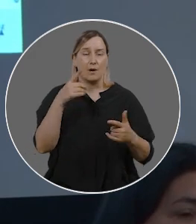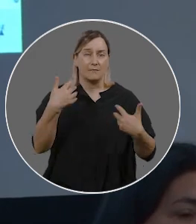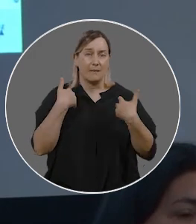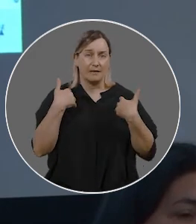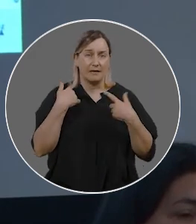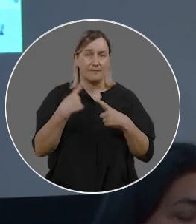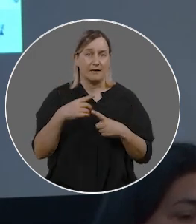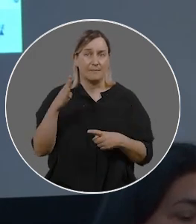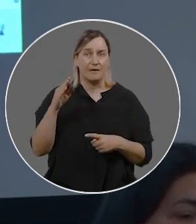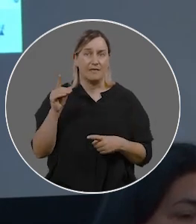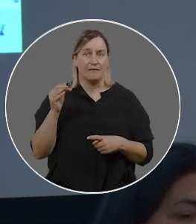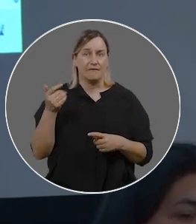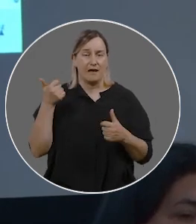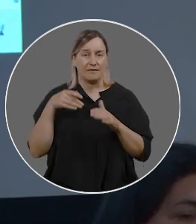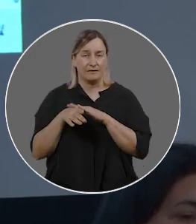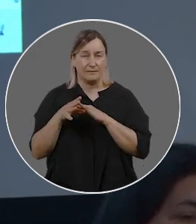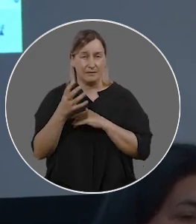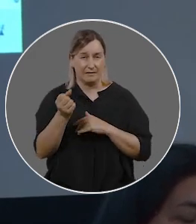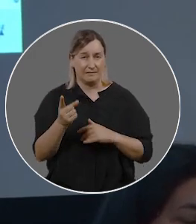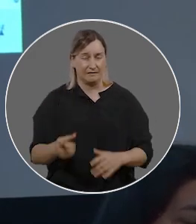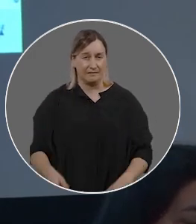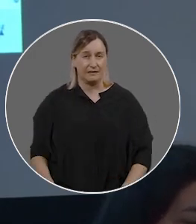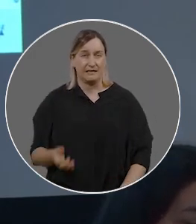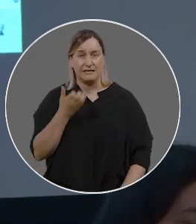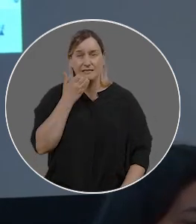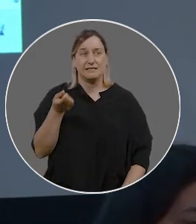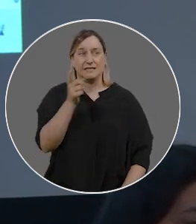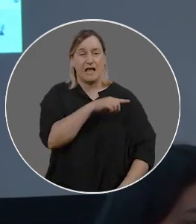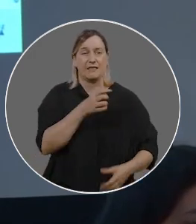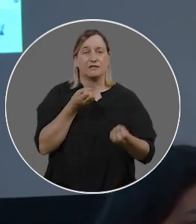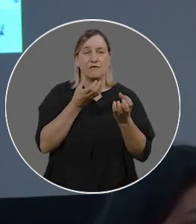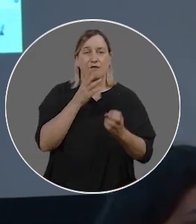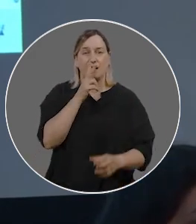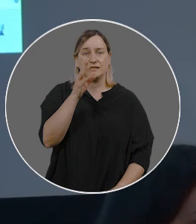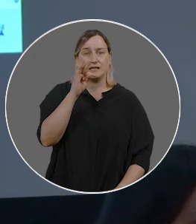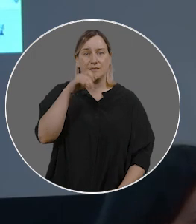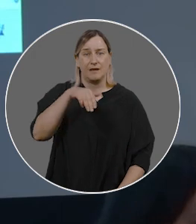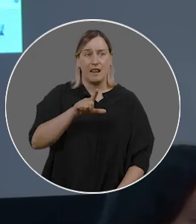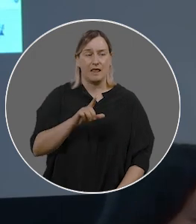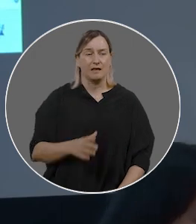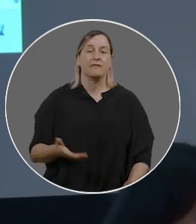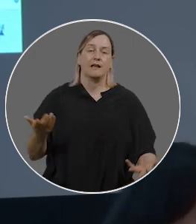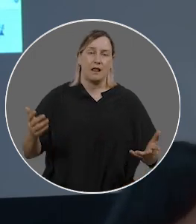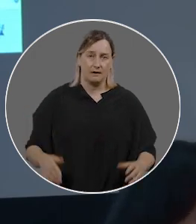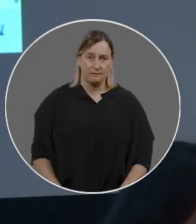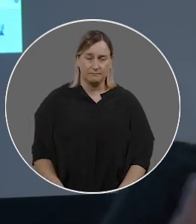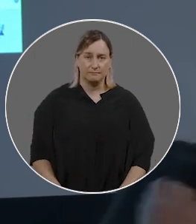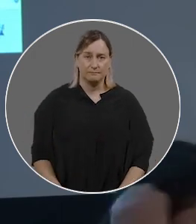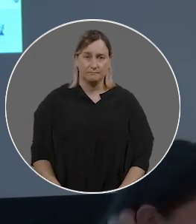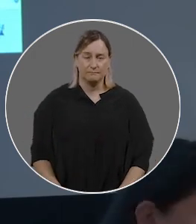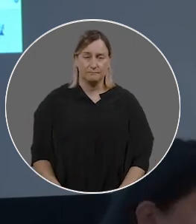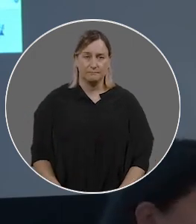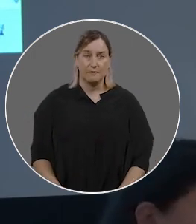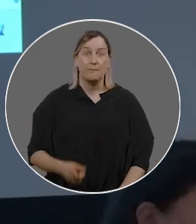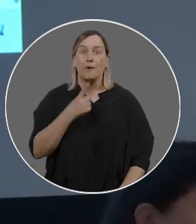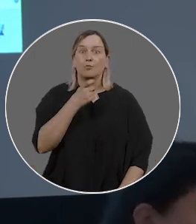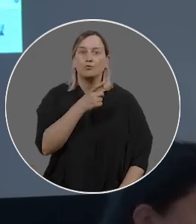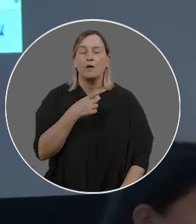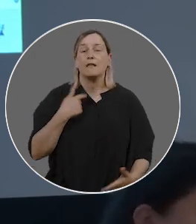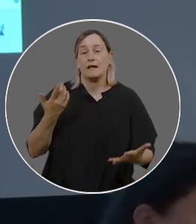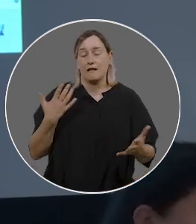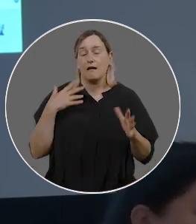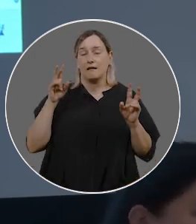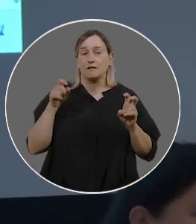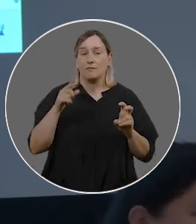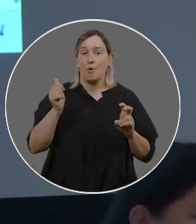sigui accessible, vull dir, si tenim la informació penjada amb HTML. Clar, bueno, tindria pregunto, aquesta primera